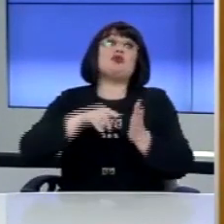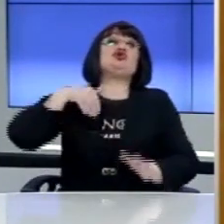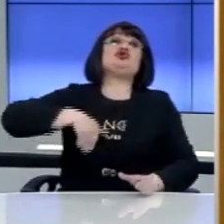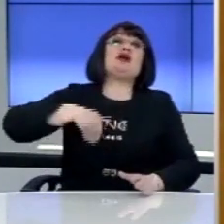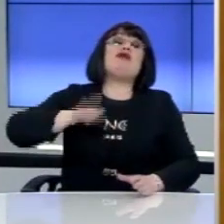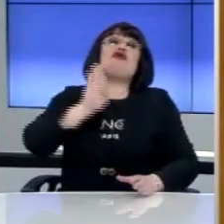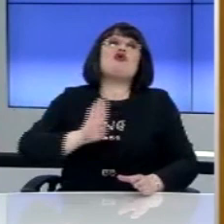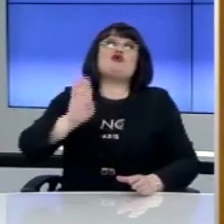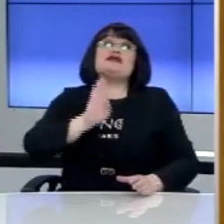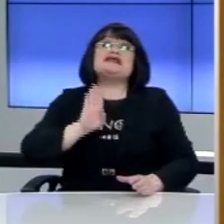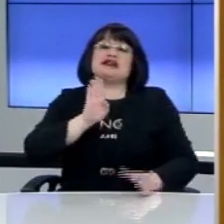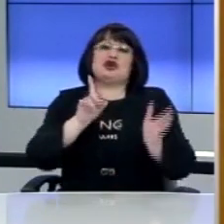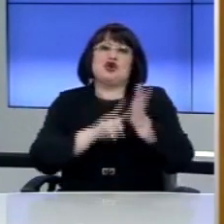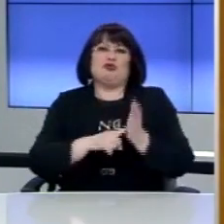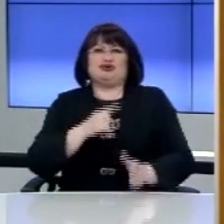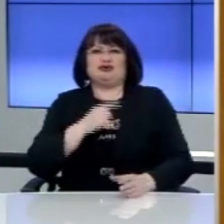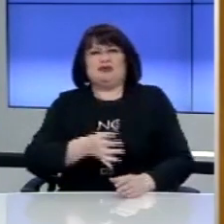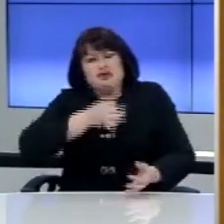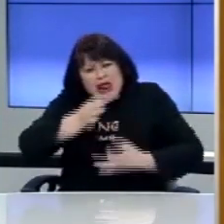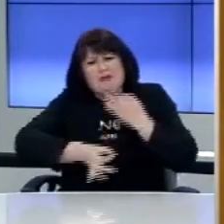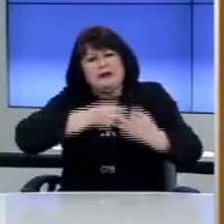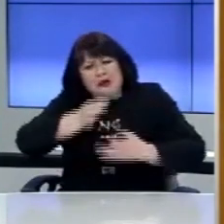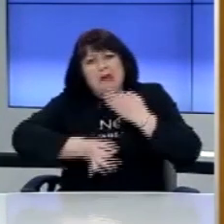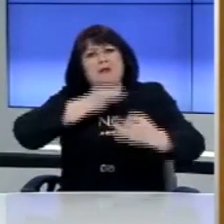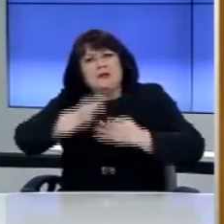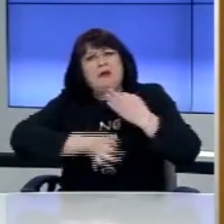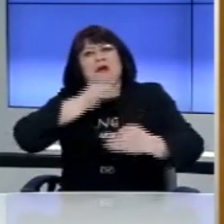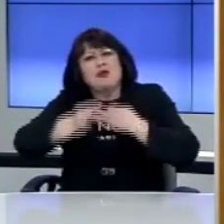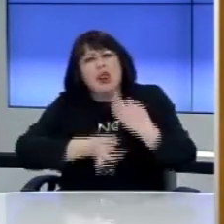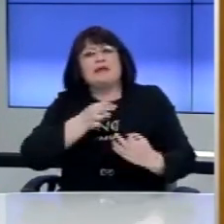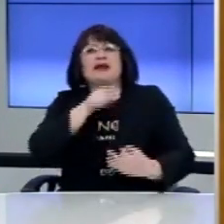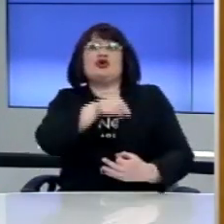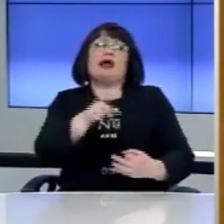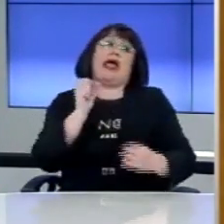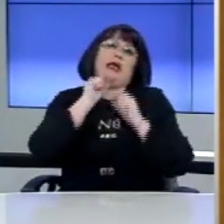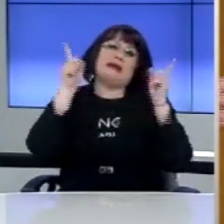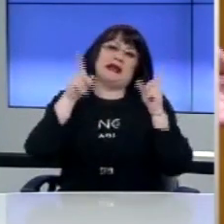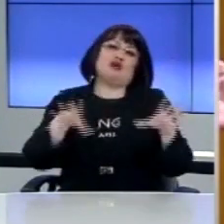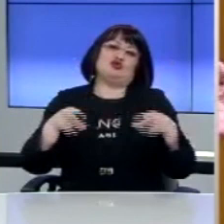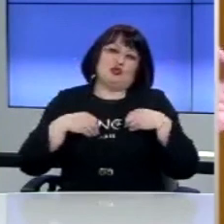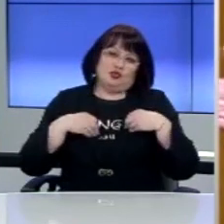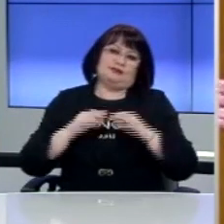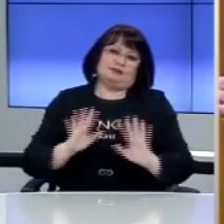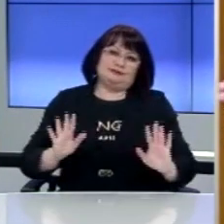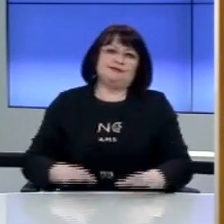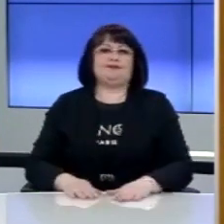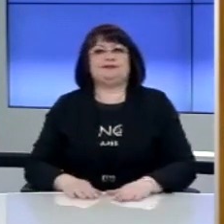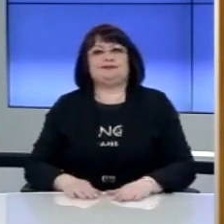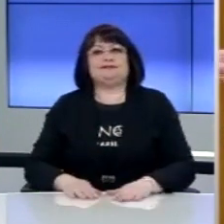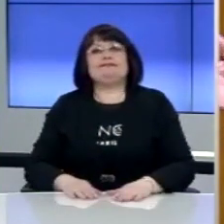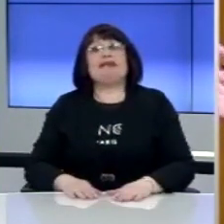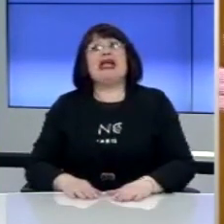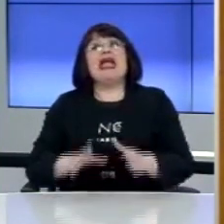Βρούτσι είναι. Έχει μαλλιάσει πολύ καιρό τώρα η γλώσσα μας, να σας το λέμε. Βέβαια μαζί με τα περαστικά στον κύριο